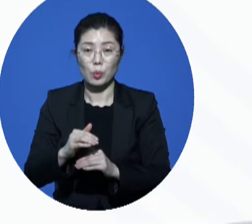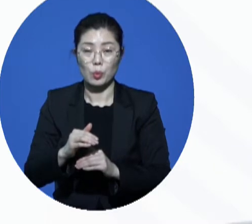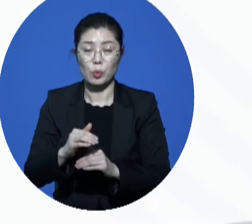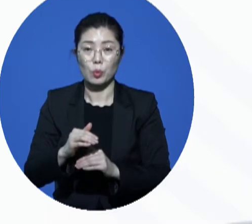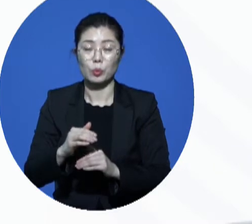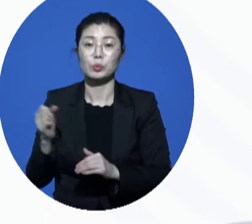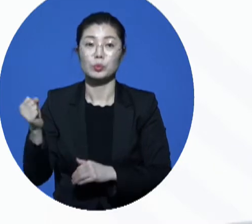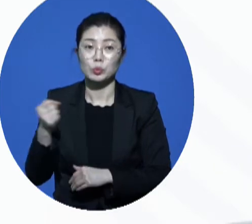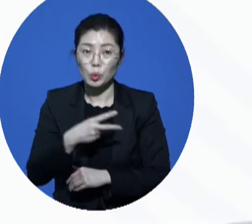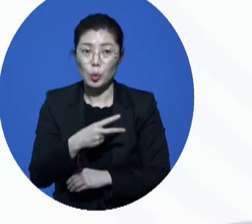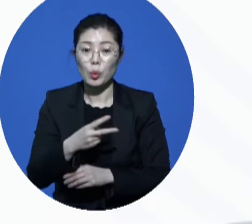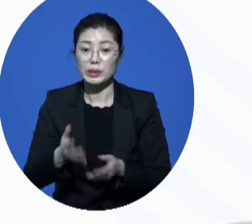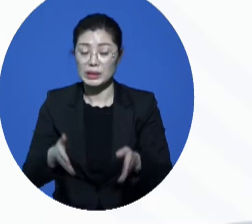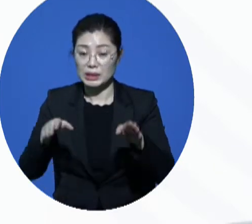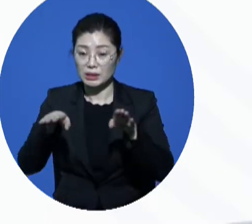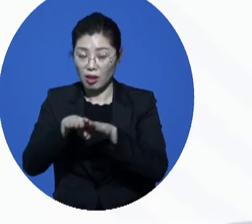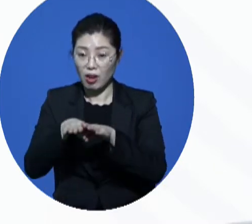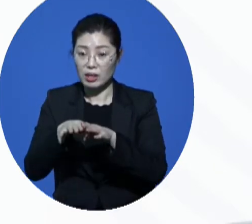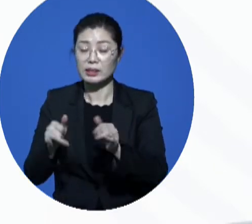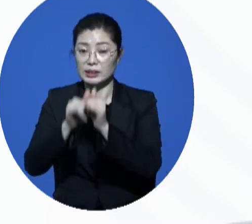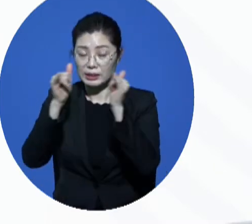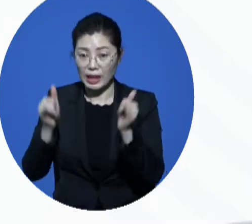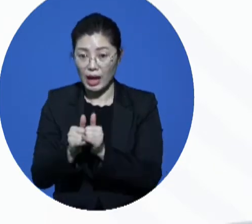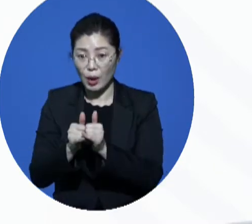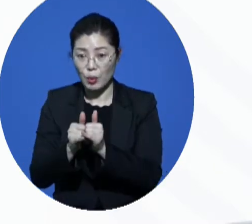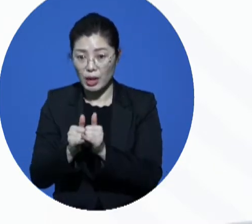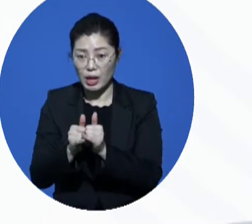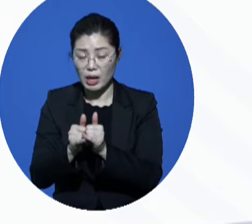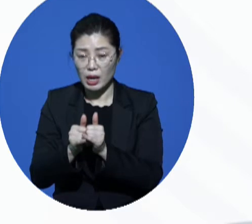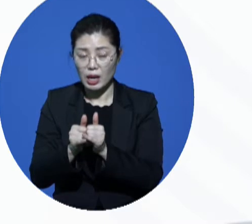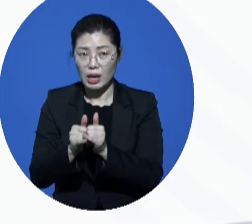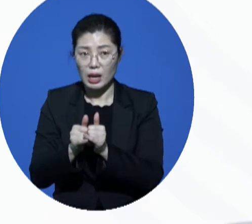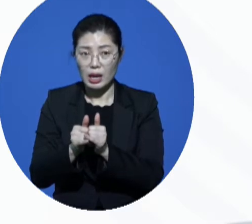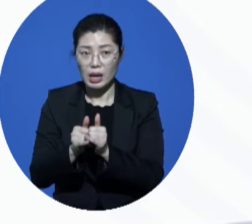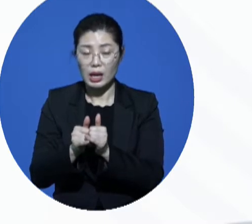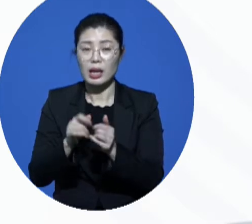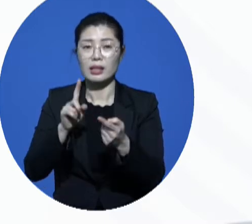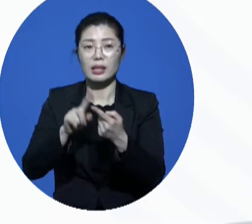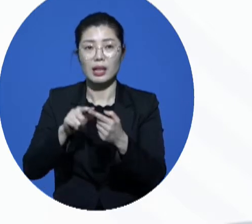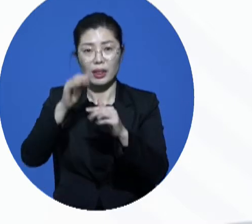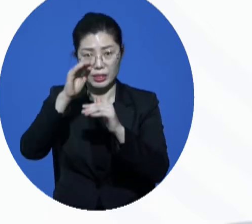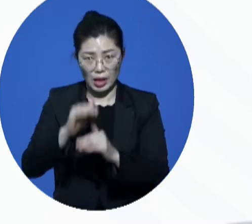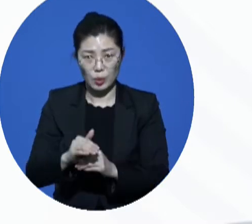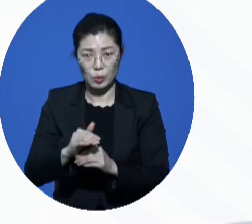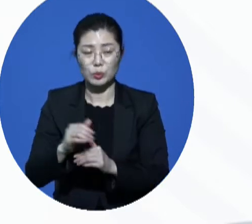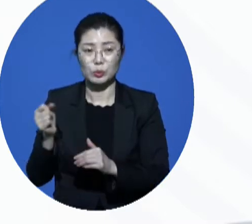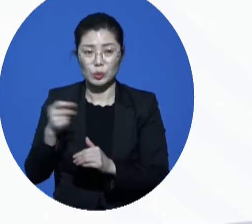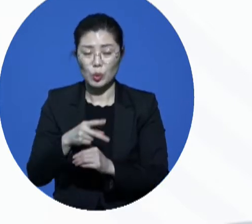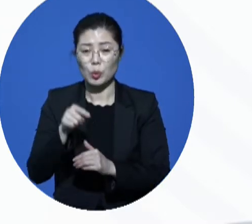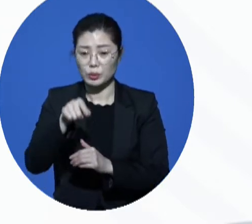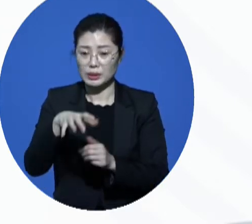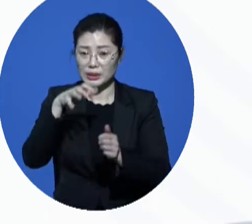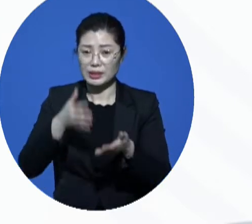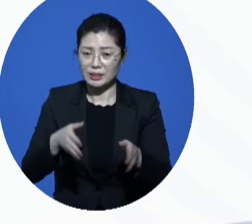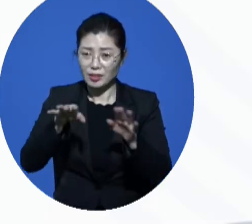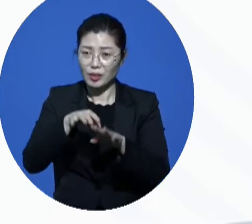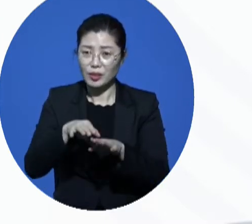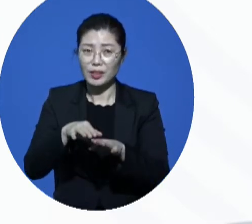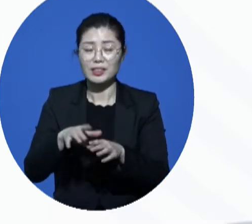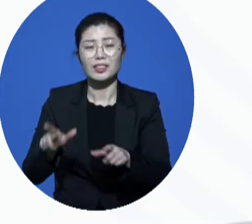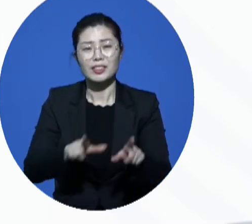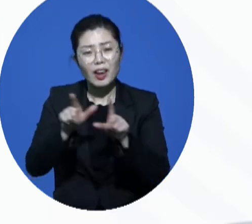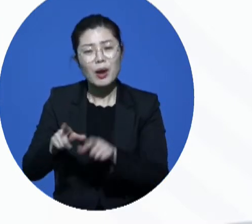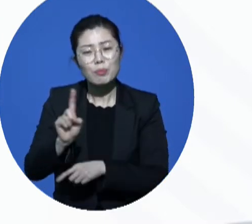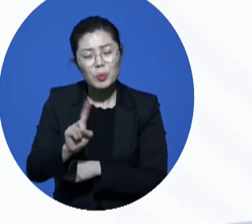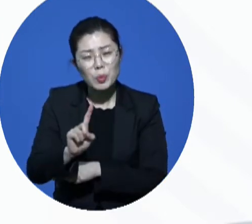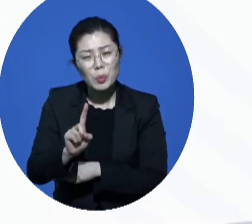동시에 시설 사회에 gat혀 있는 어떤 몸들이 있는가, 어떤 소수자들이 이 시설화된 삶을 사는가를 함께